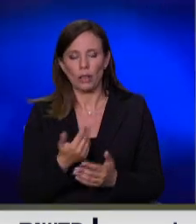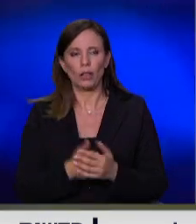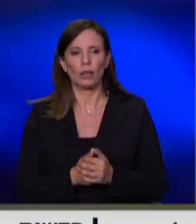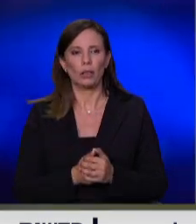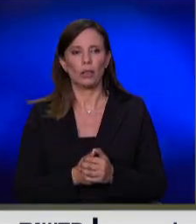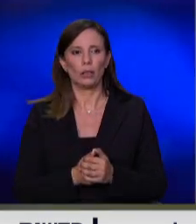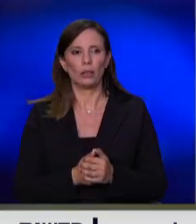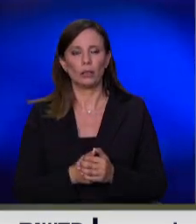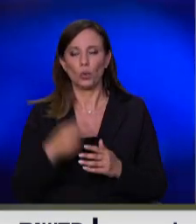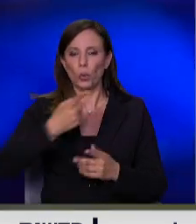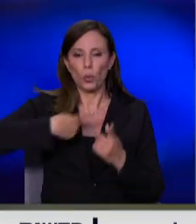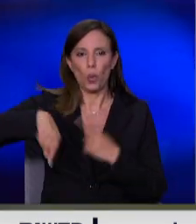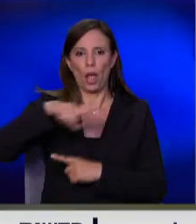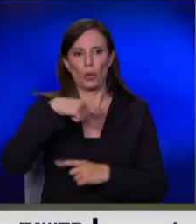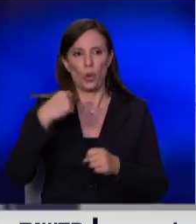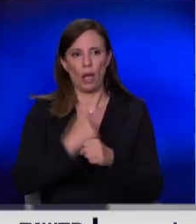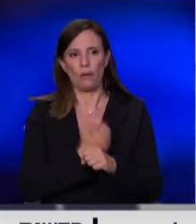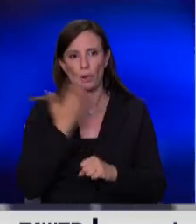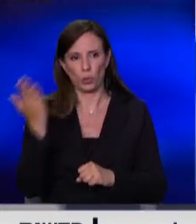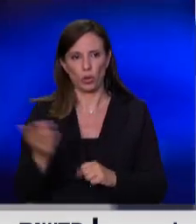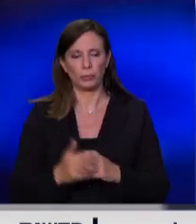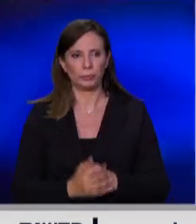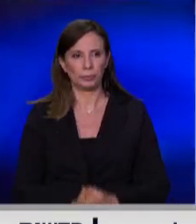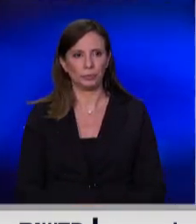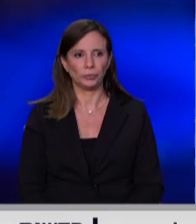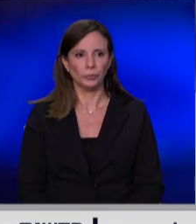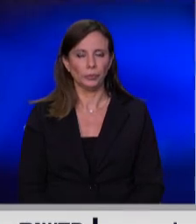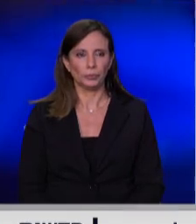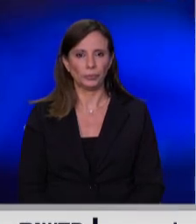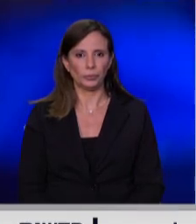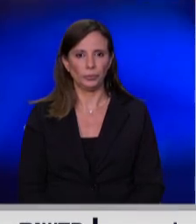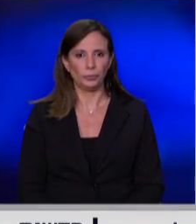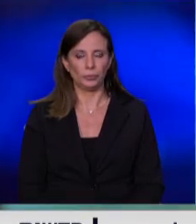Вот. Ну и все мы там работали.